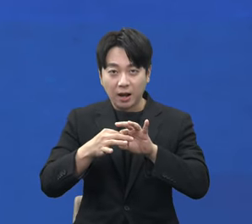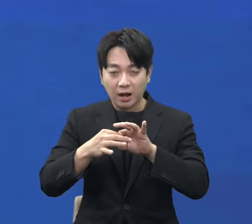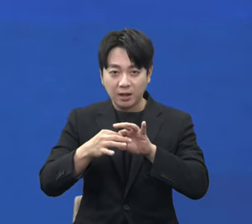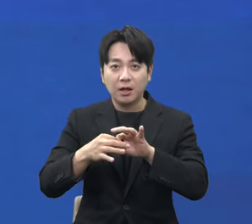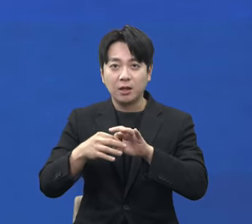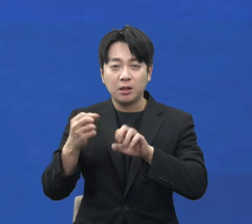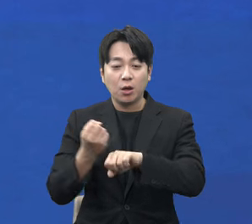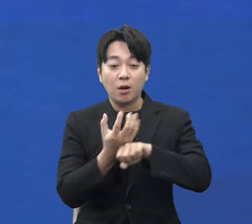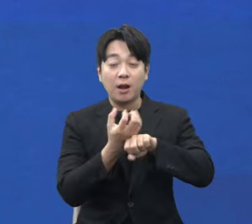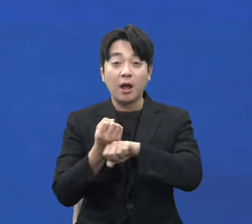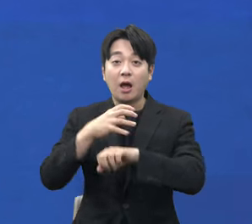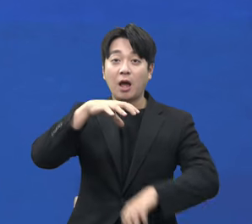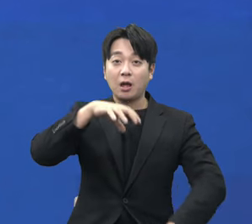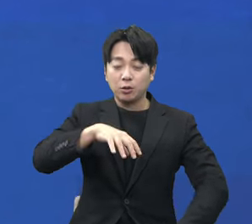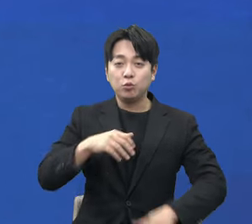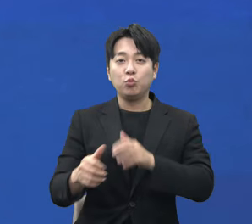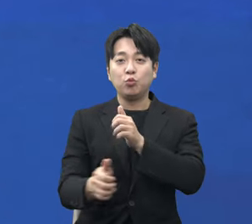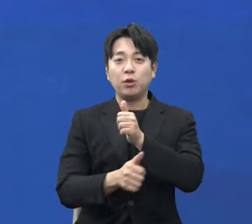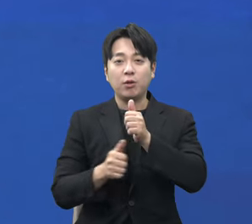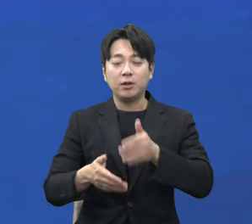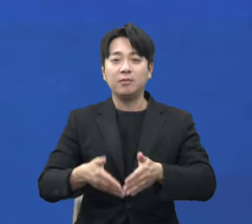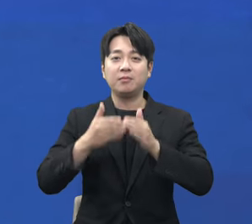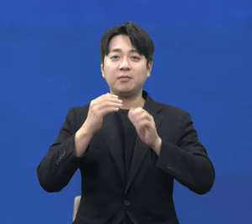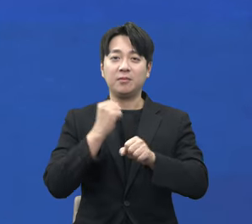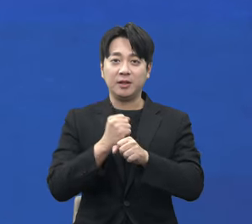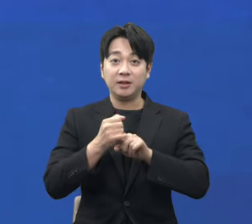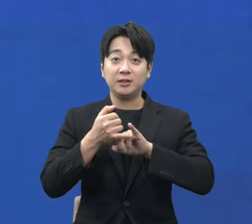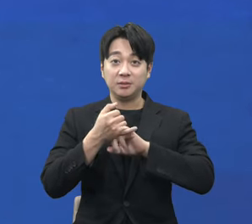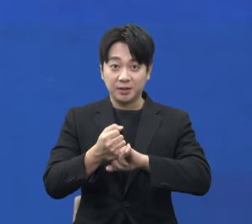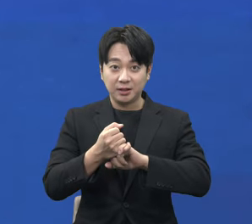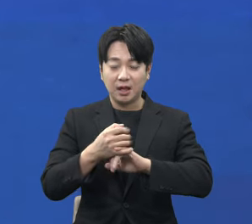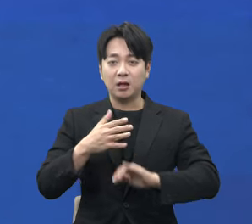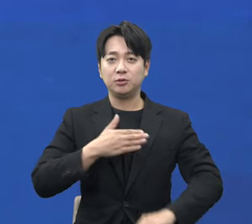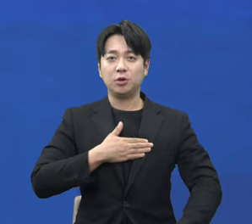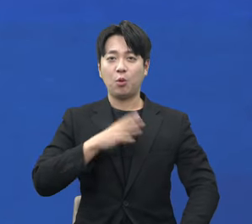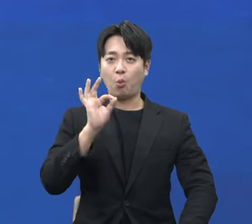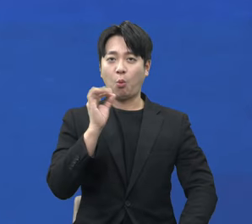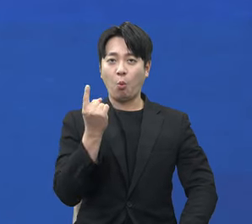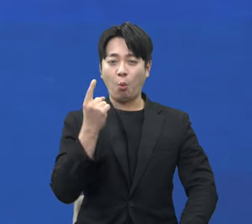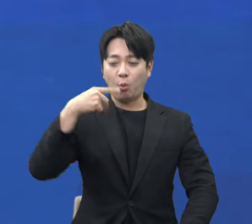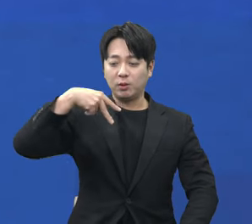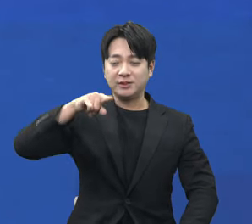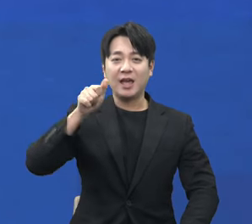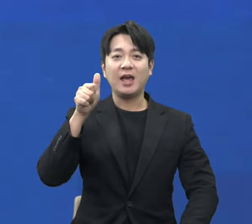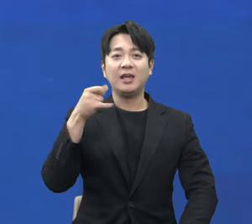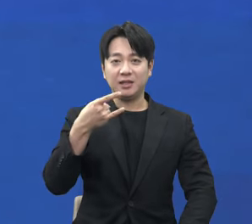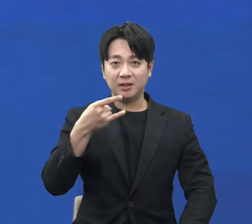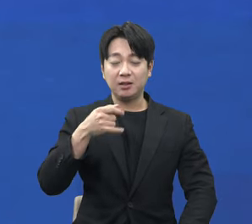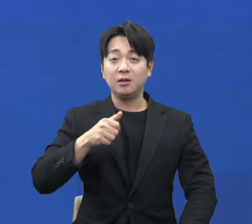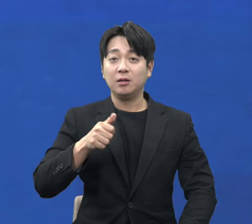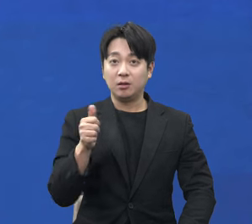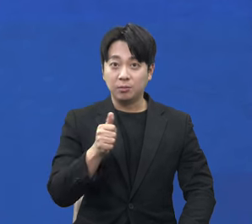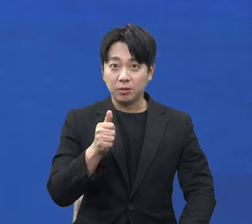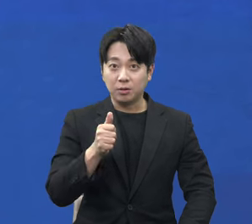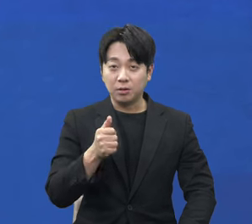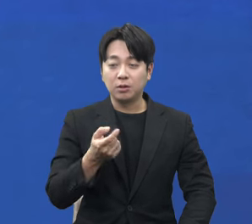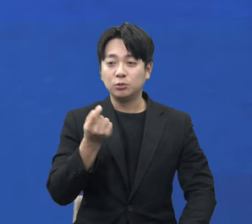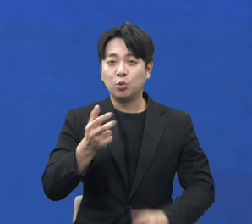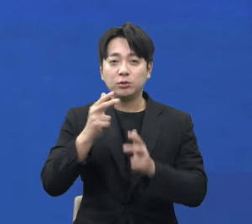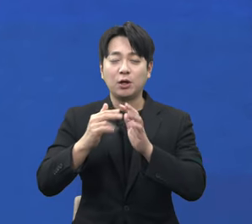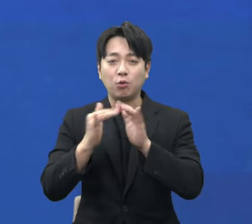하겠습니다. 기호 2번 오세희, 여러분들 평생을 소상공인과 동거동락한